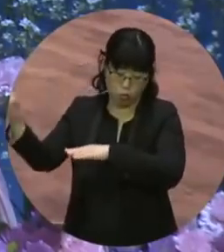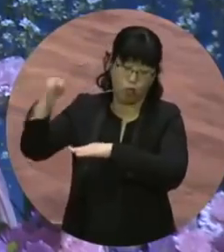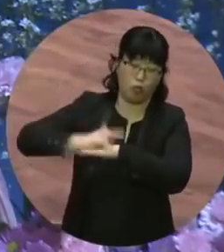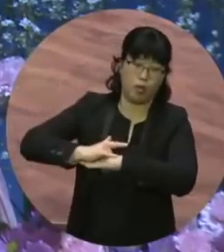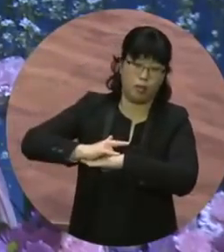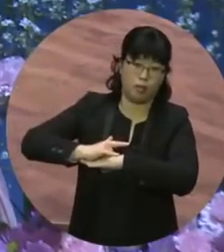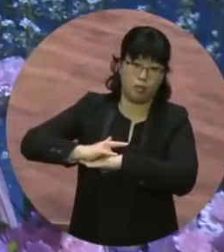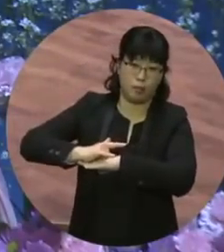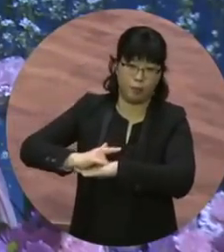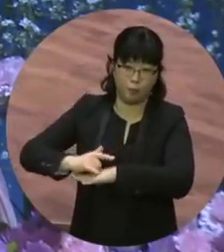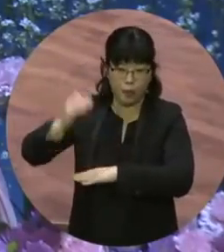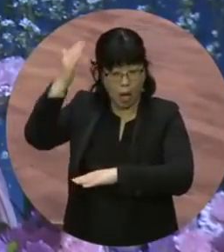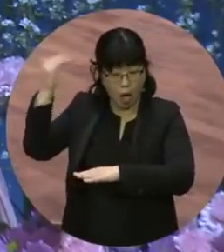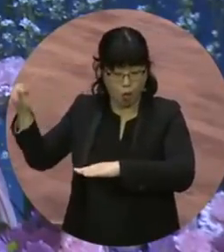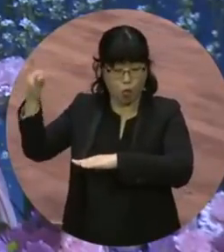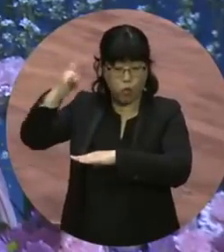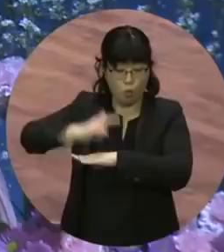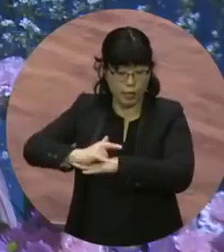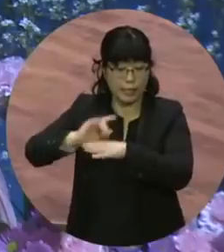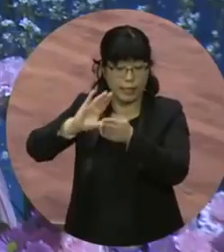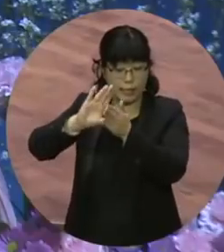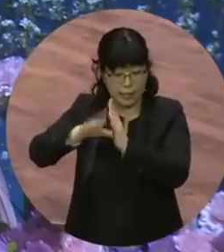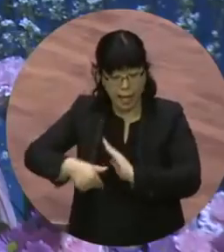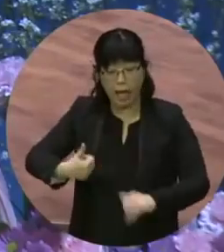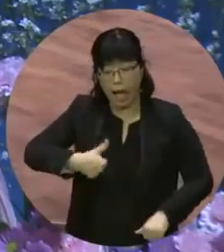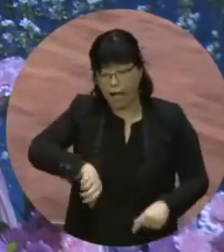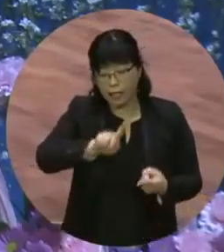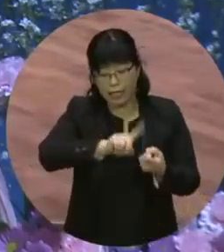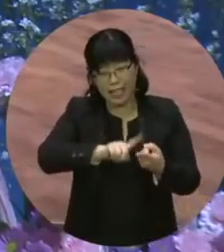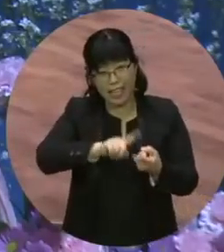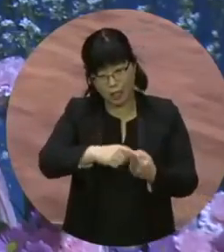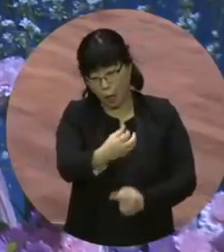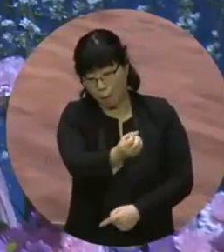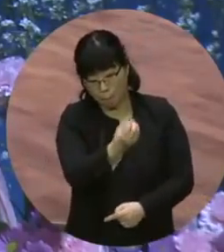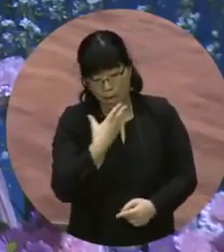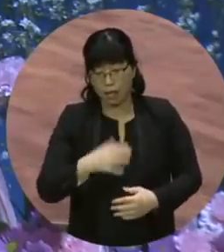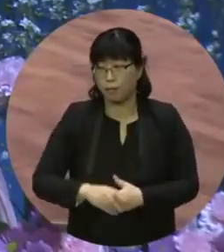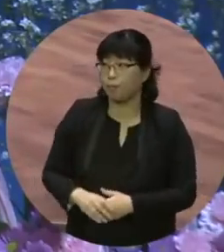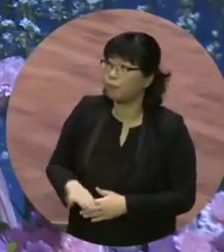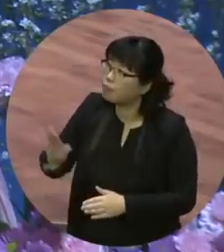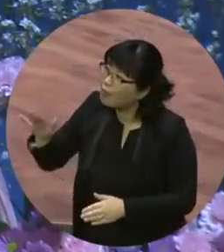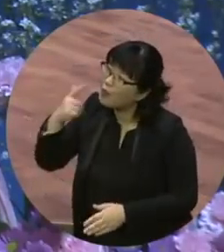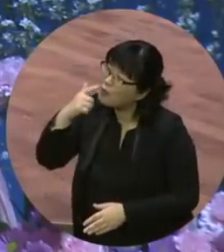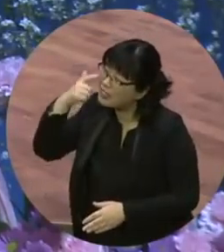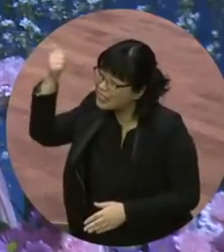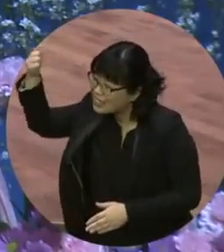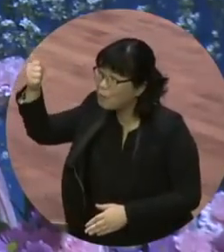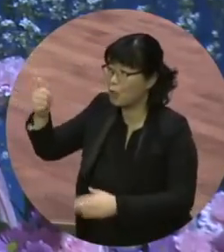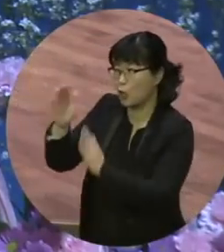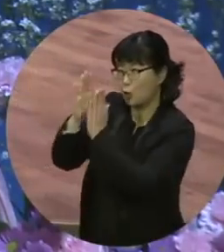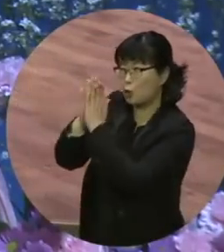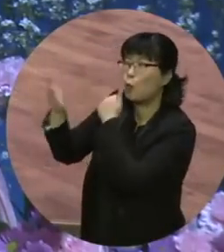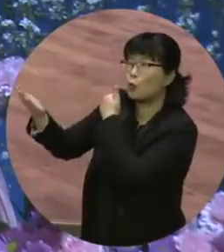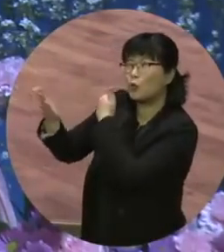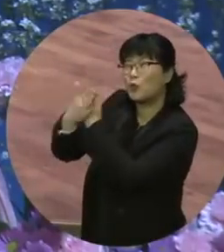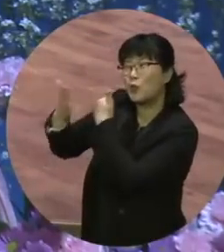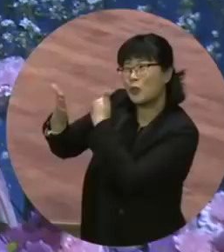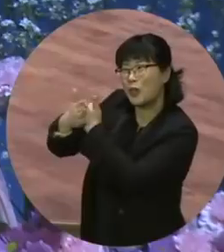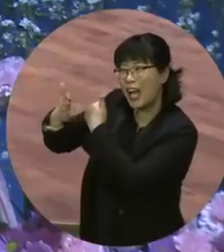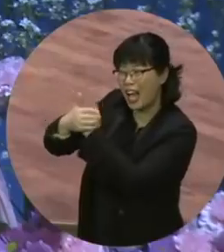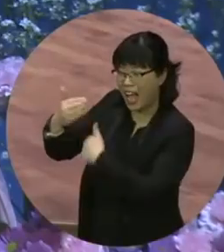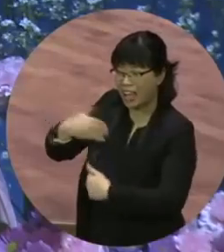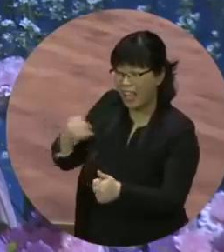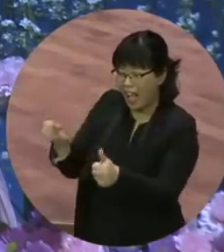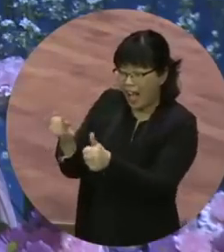이야기를 하면서 그래요. 목사님이 그때 기도해 주셔가지고 안 생길 아들이